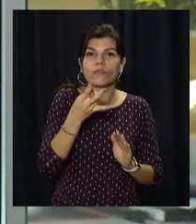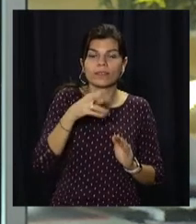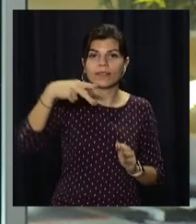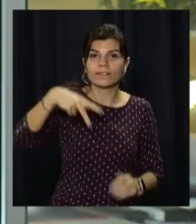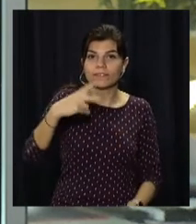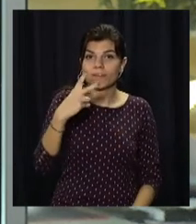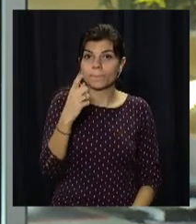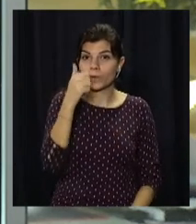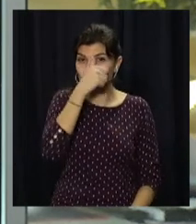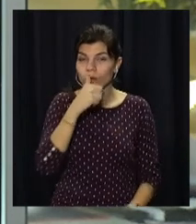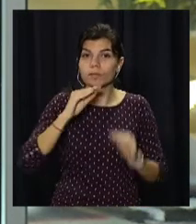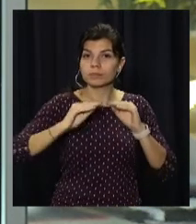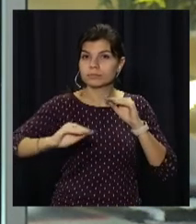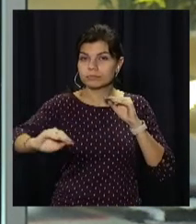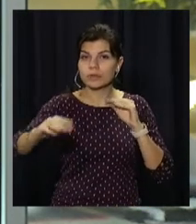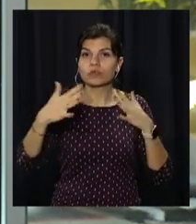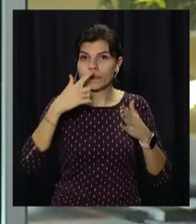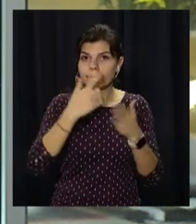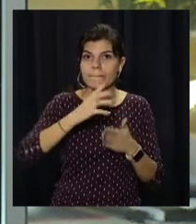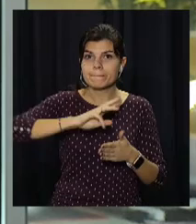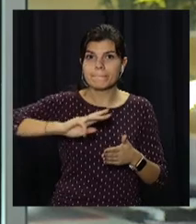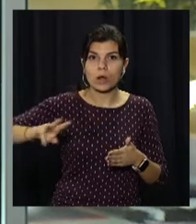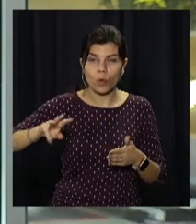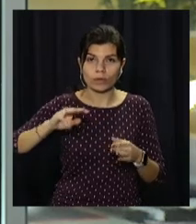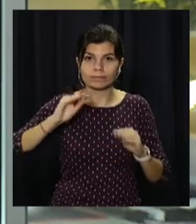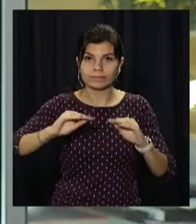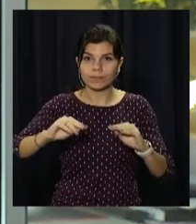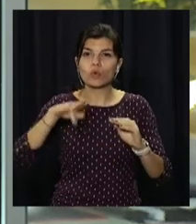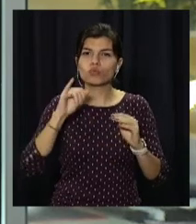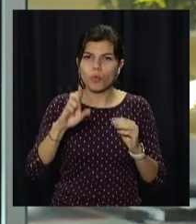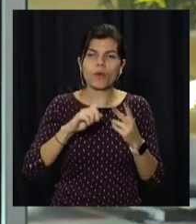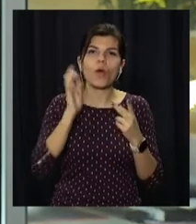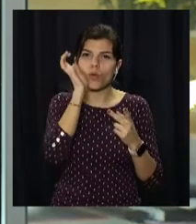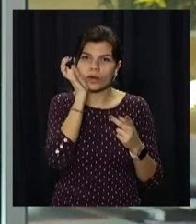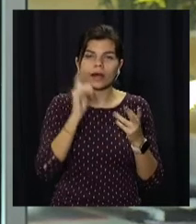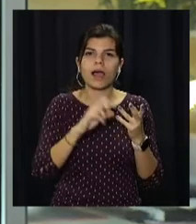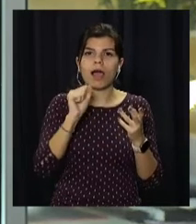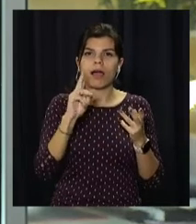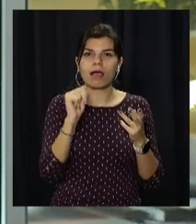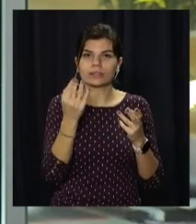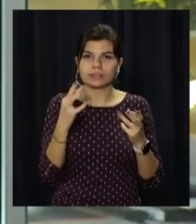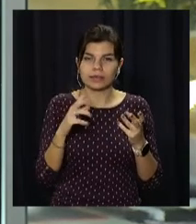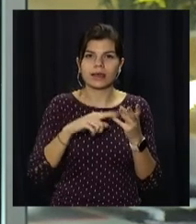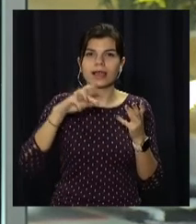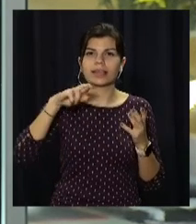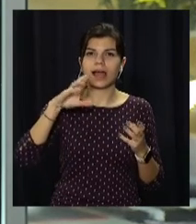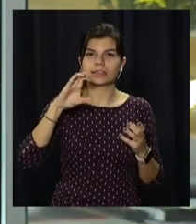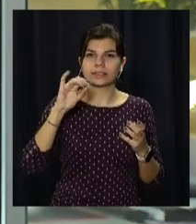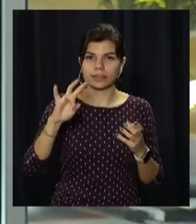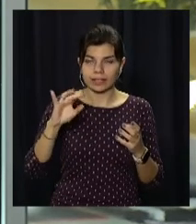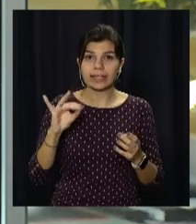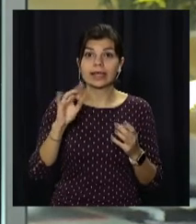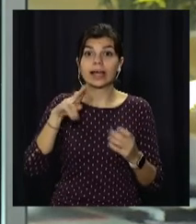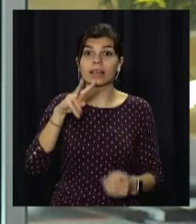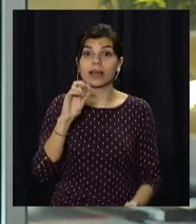2021 року висадили вже майже мільйон саджанців. Серед них дуби, горіхи, акації, ясени та клени. А